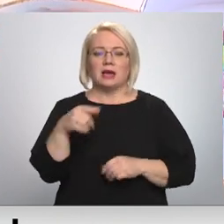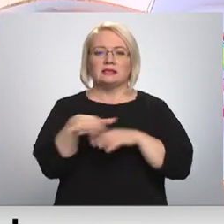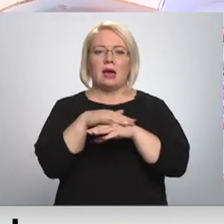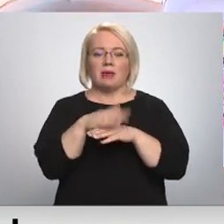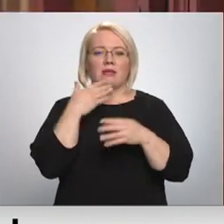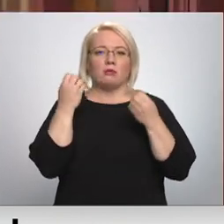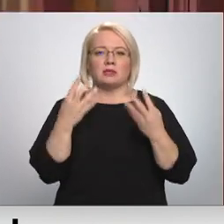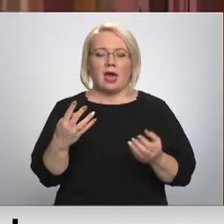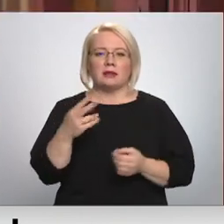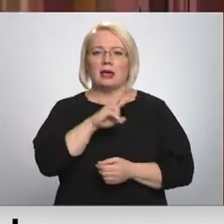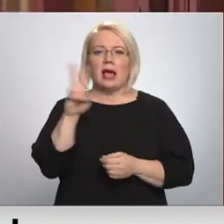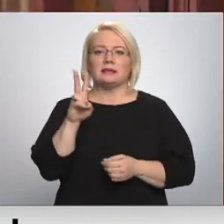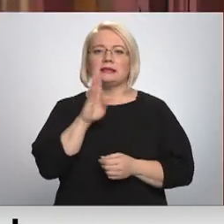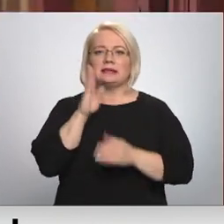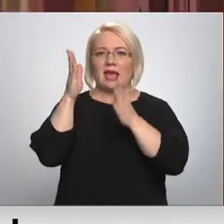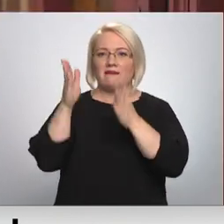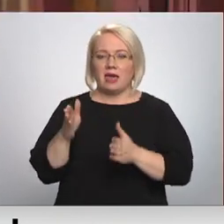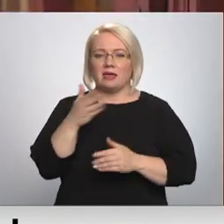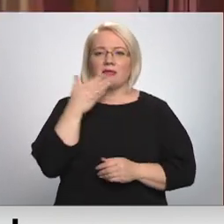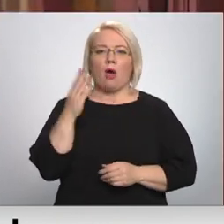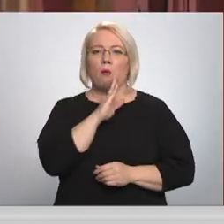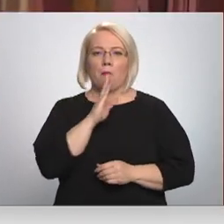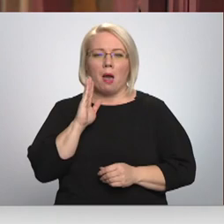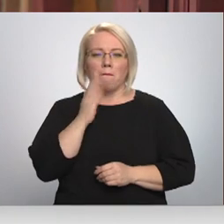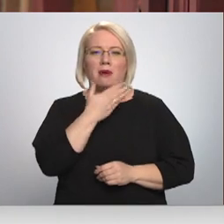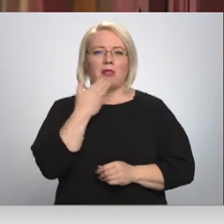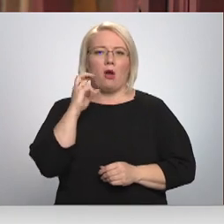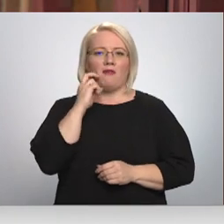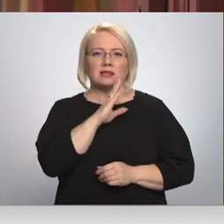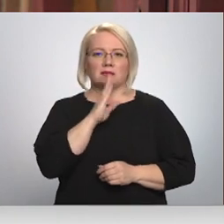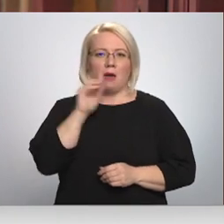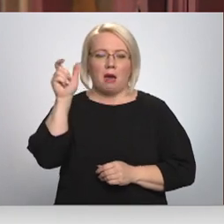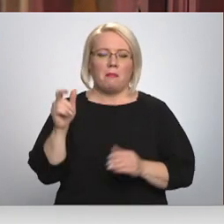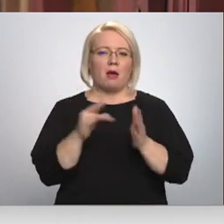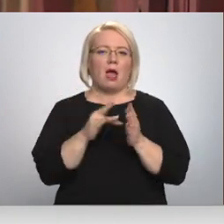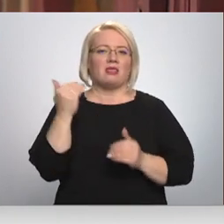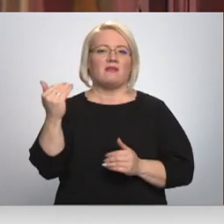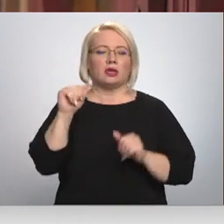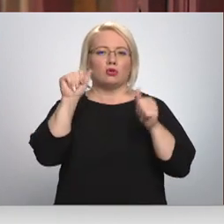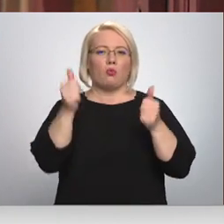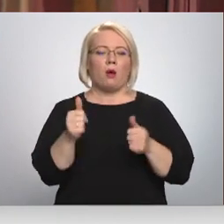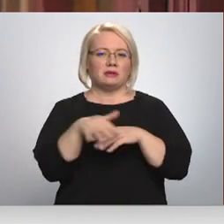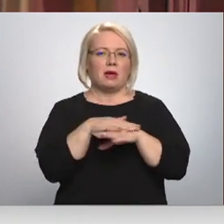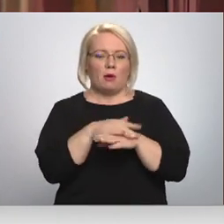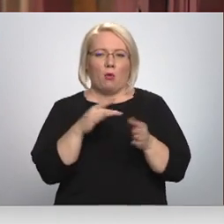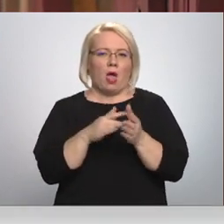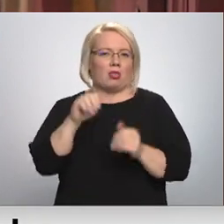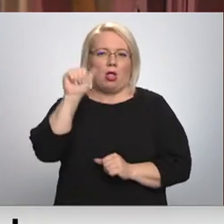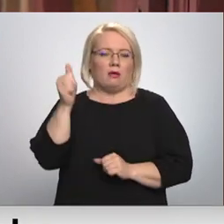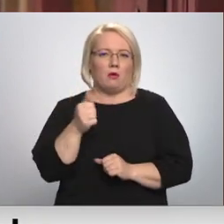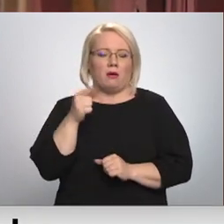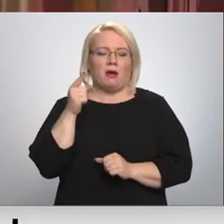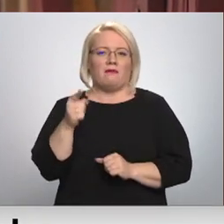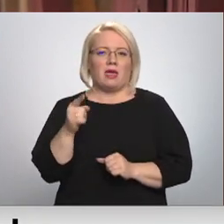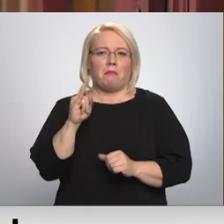ir sieviete, ja viņa nav māte, ja viņa nav vecmamma. Kāda tad ir viņas loma sabiedrībā, kad jēga no viņas, viņas jau neatražo.